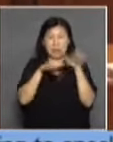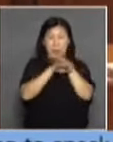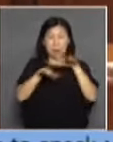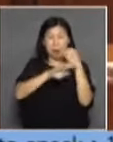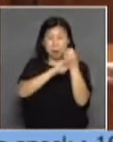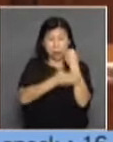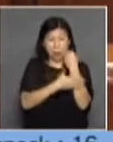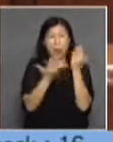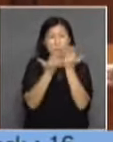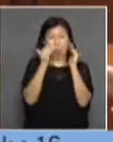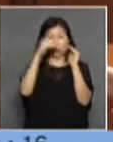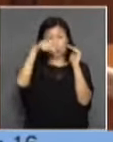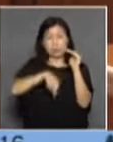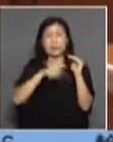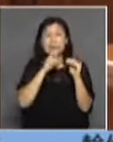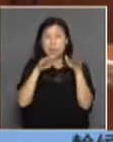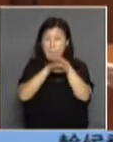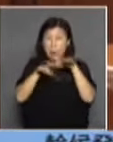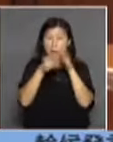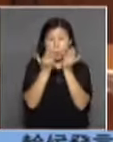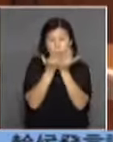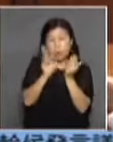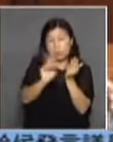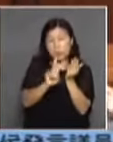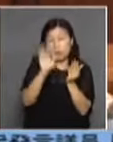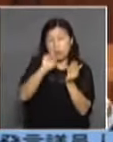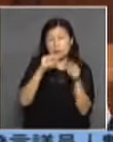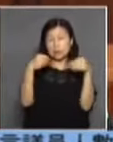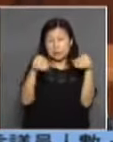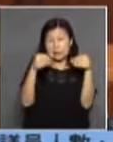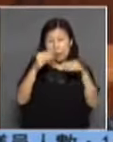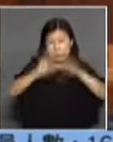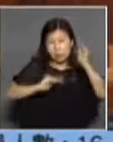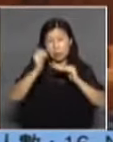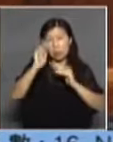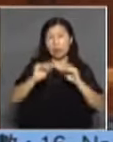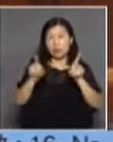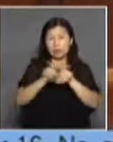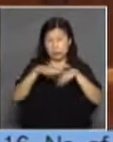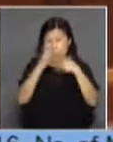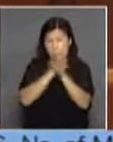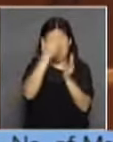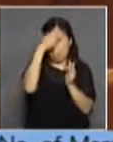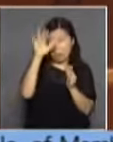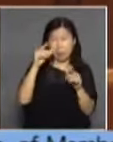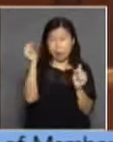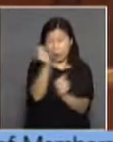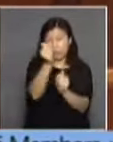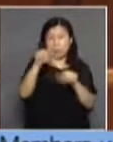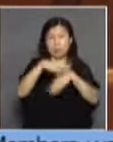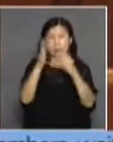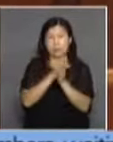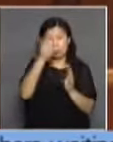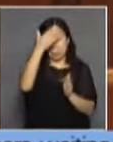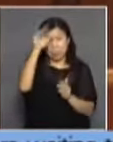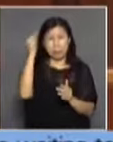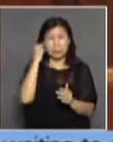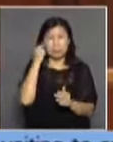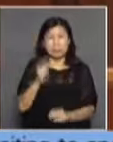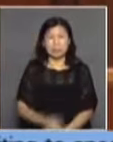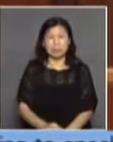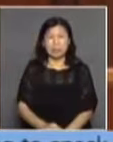校有一般嘅教育水平就可以完全理解。咁所以咧，特區政府確實一個責任咧，